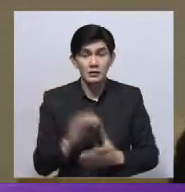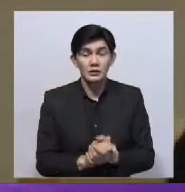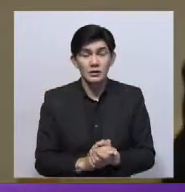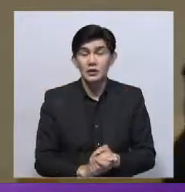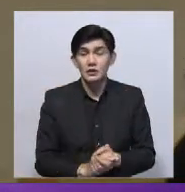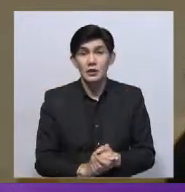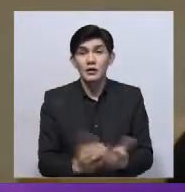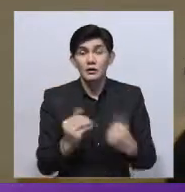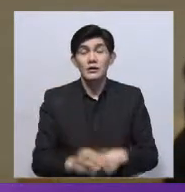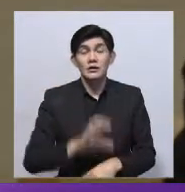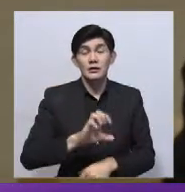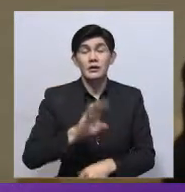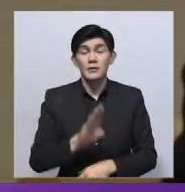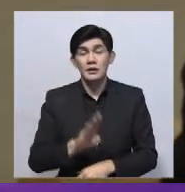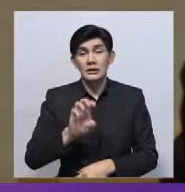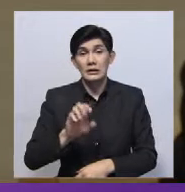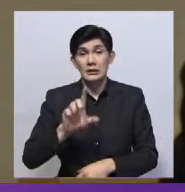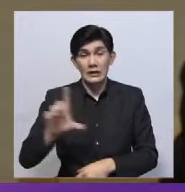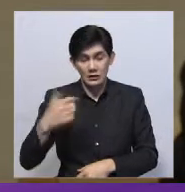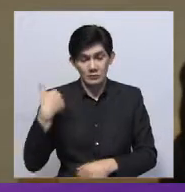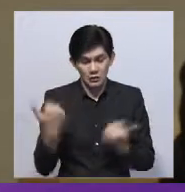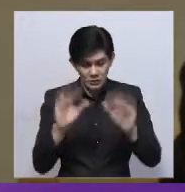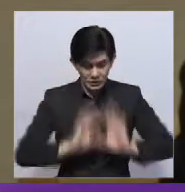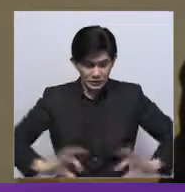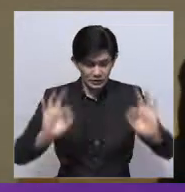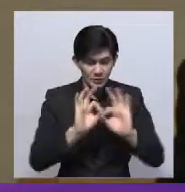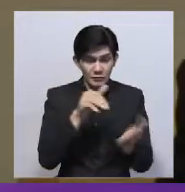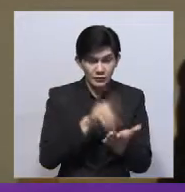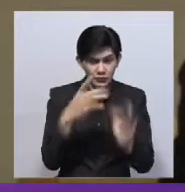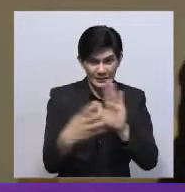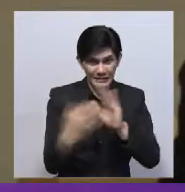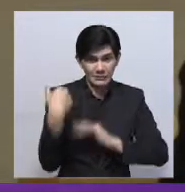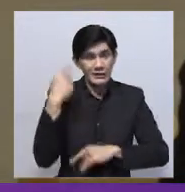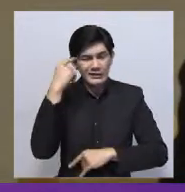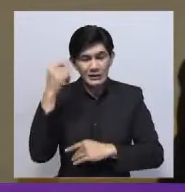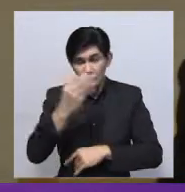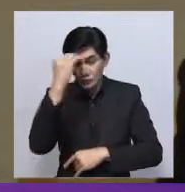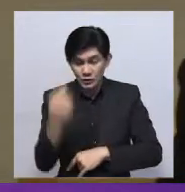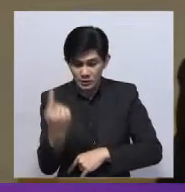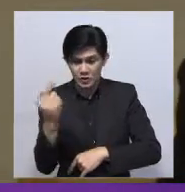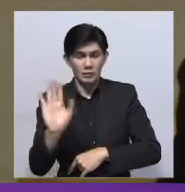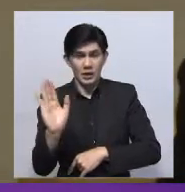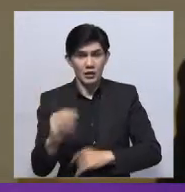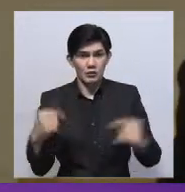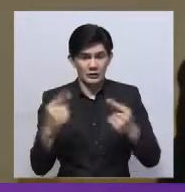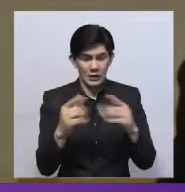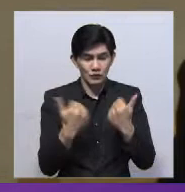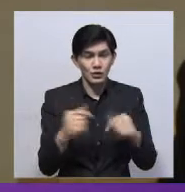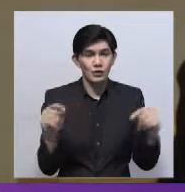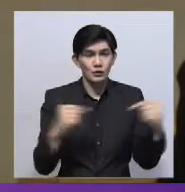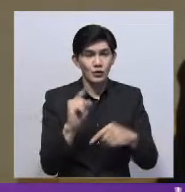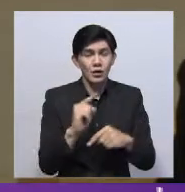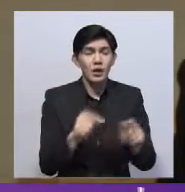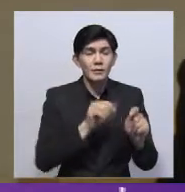ลตัวนี้เนี่ยมันเป็นดวงของเซมิคอนดักเตอร์เลยแล้วมันก็ไม่ใช่ประเทศเดียวมันเซ็นเตอร์ที่นี่มันอยู่ที่ฟุกุโอกะ